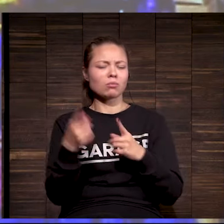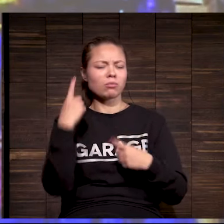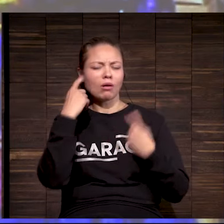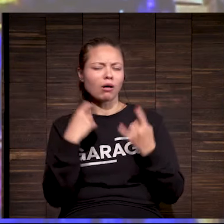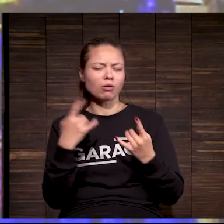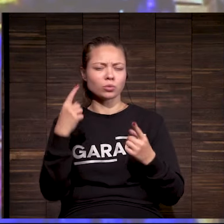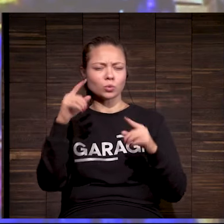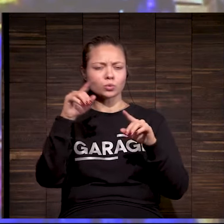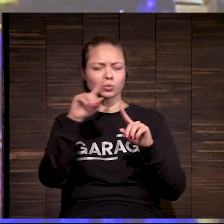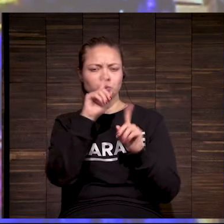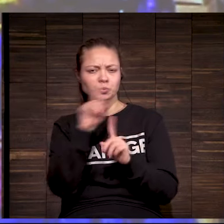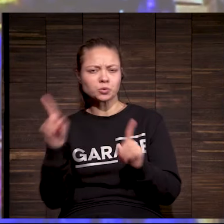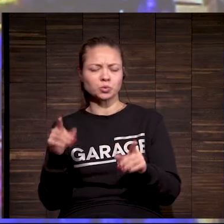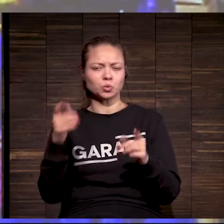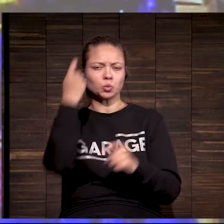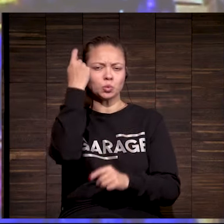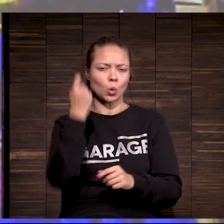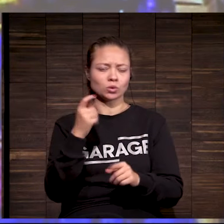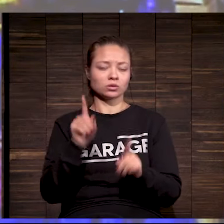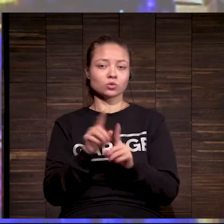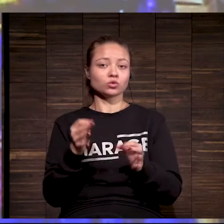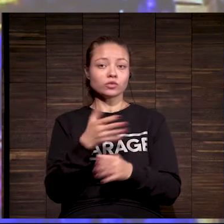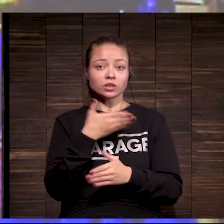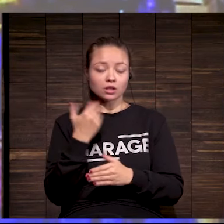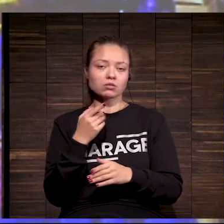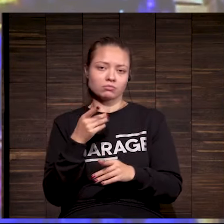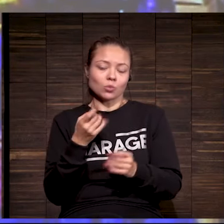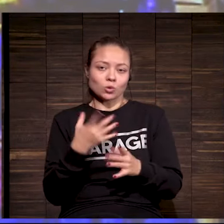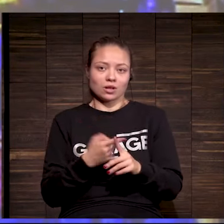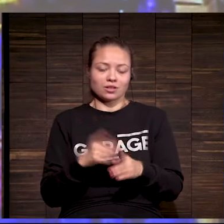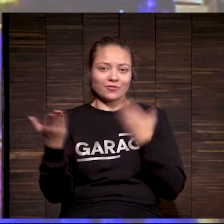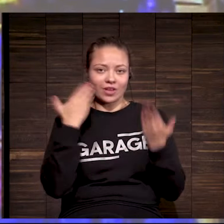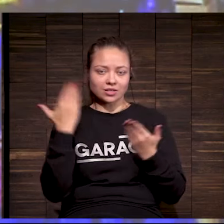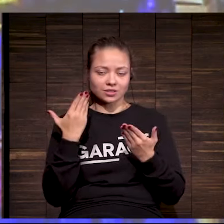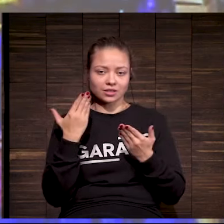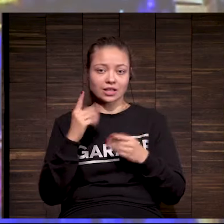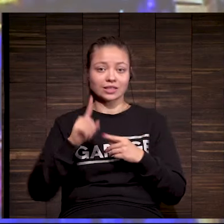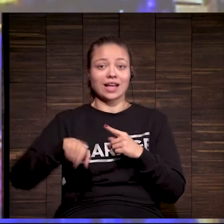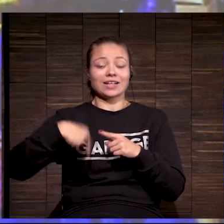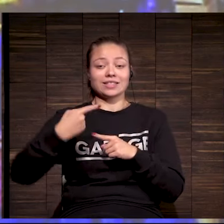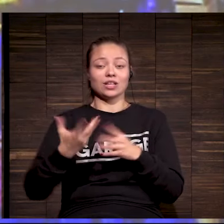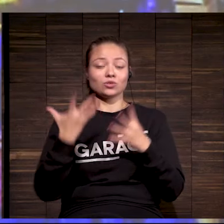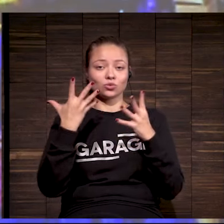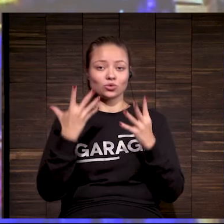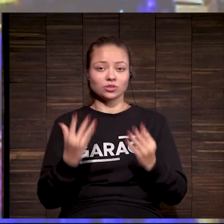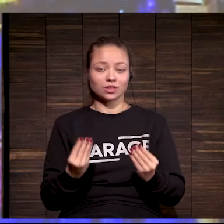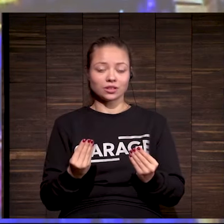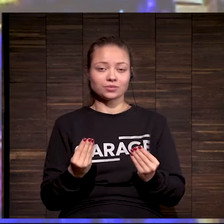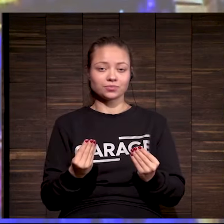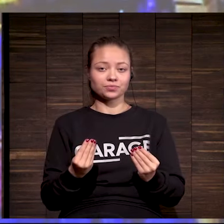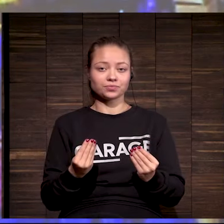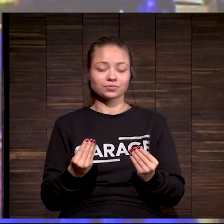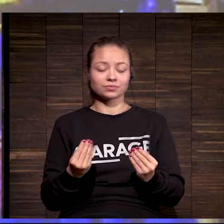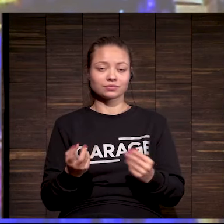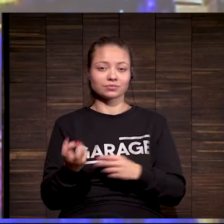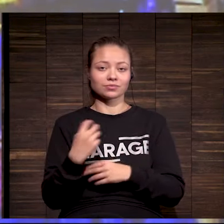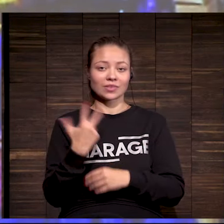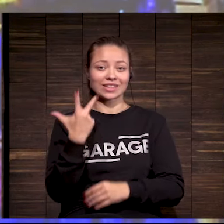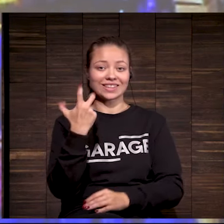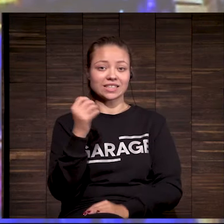нет на самом деле это все весело на следующий день пришло